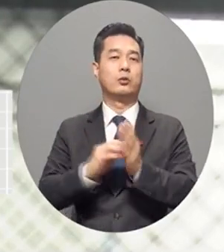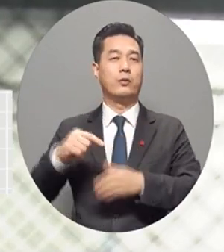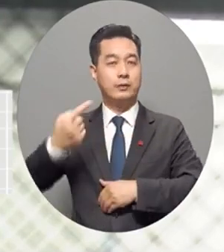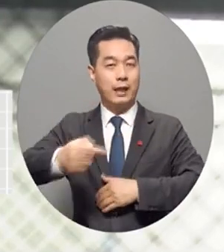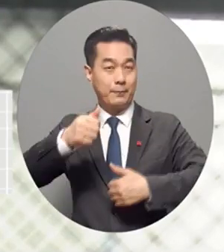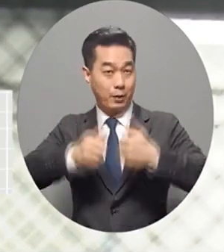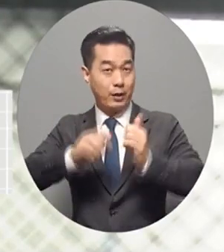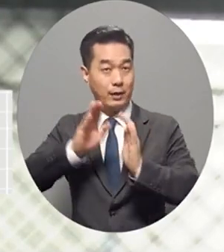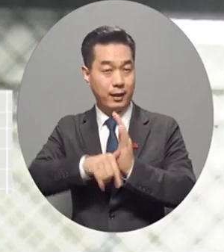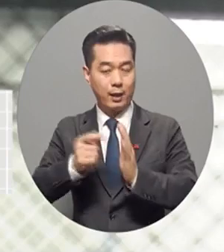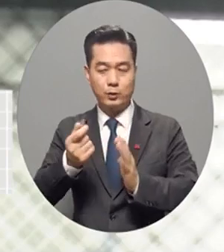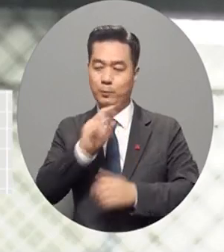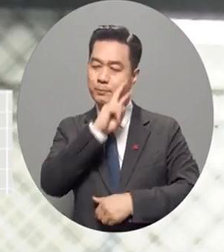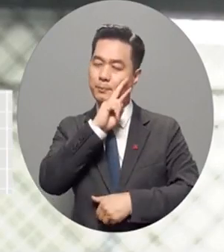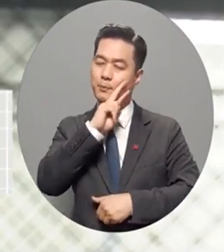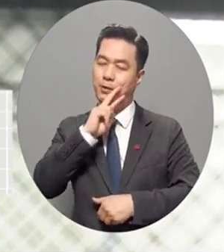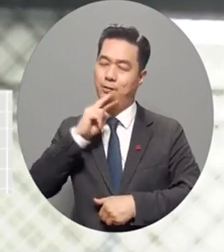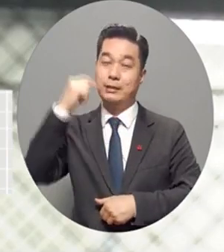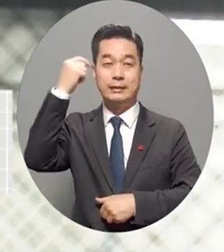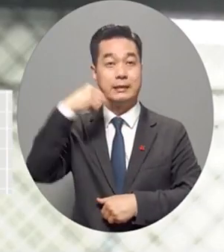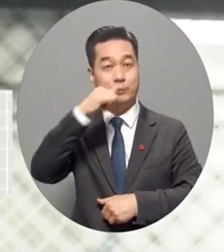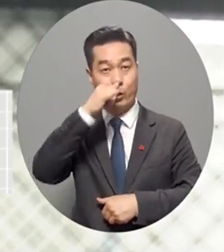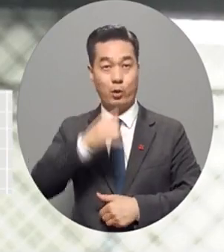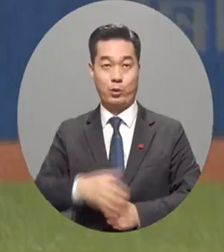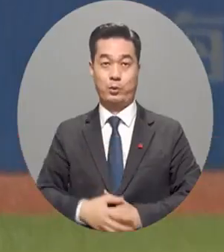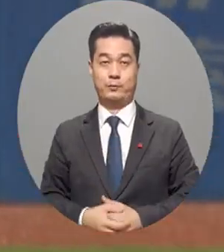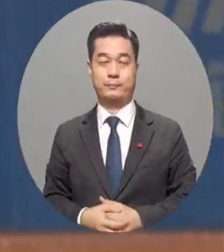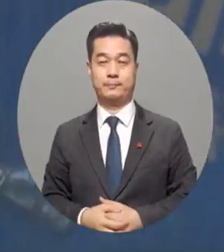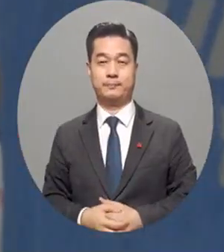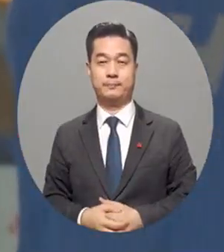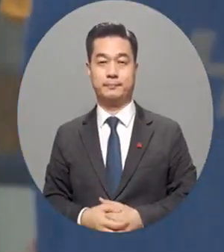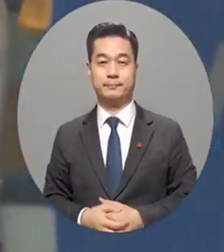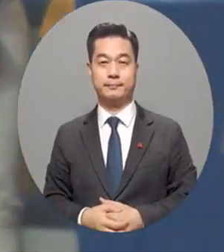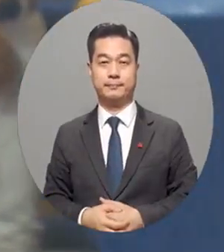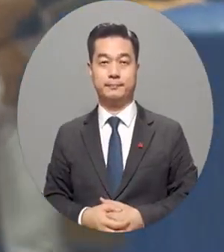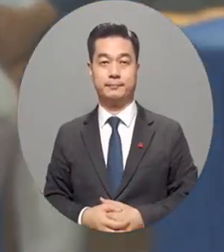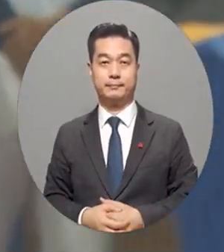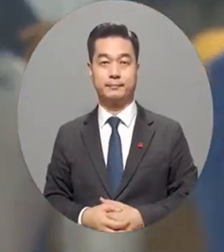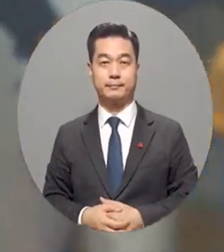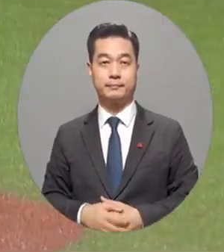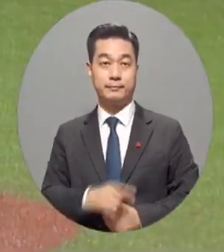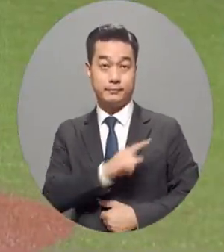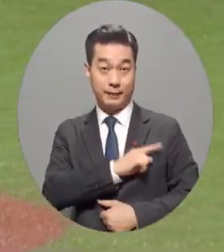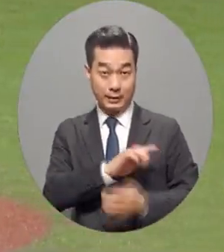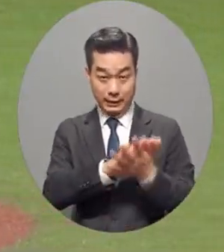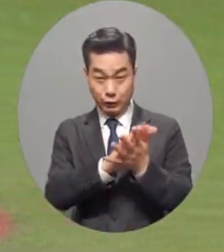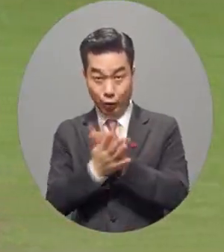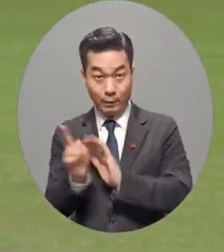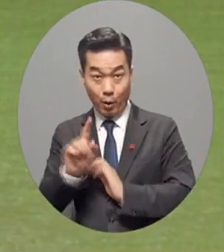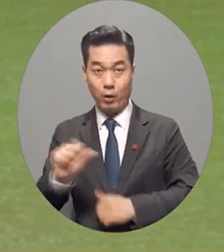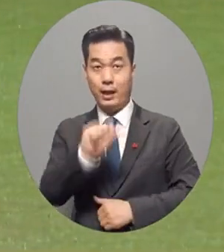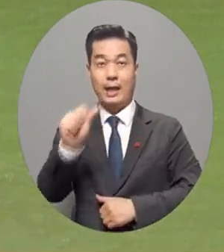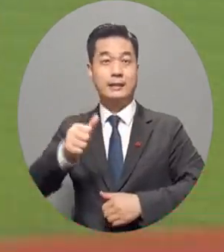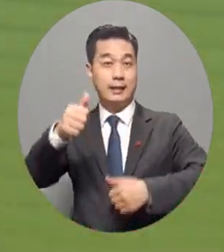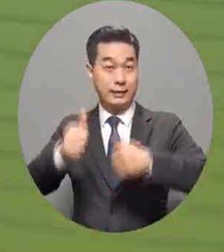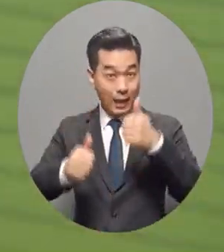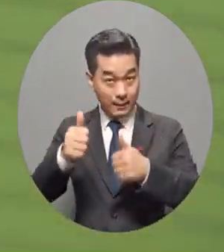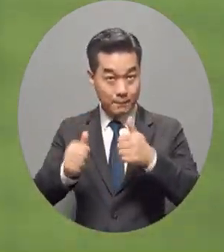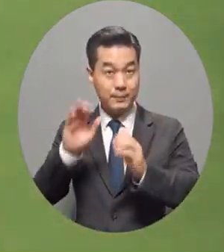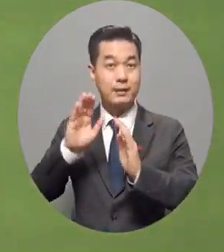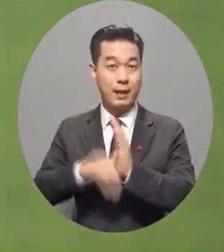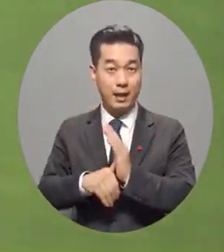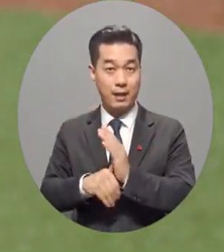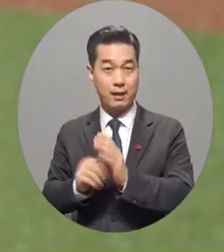때는 조금은 편한 느낌이 들더라고요, 확실히. 가장 큰 전환점은 아시안게임이었습니다.